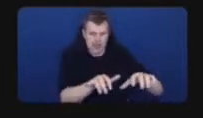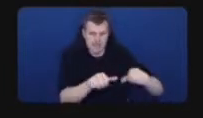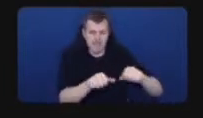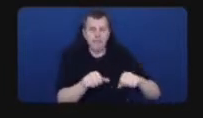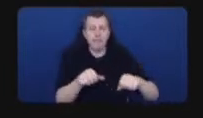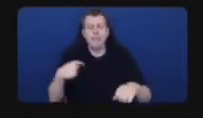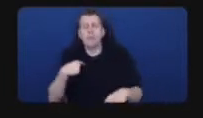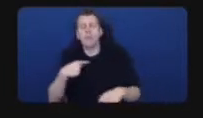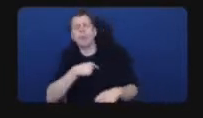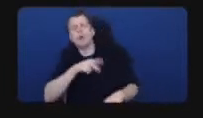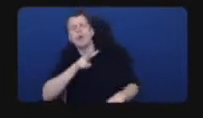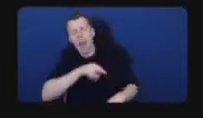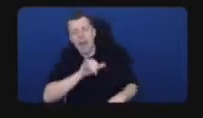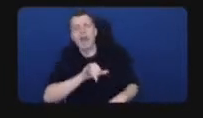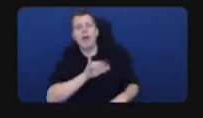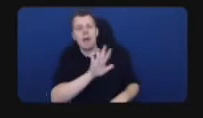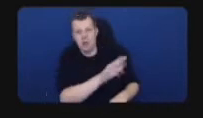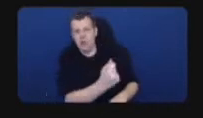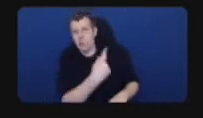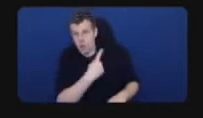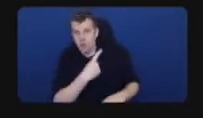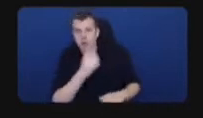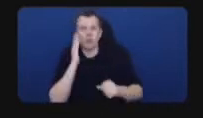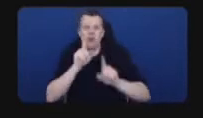Q&A 跟给大家提出问题。